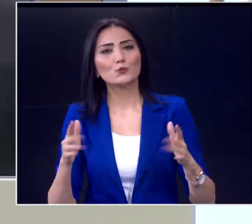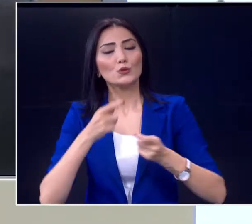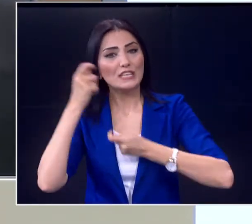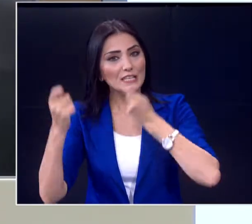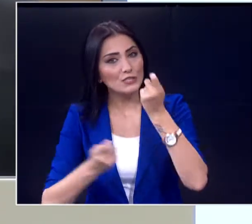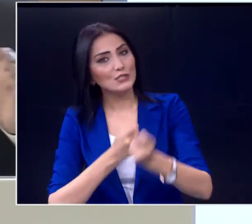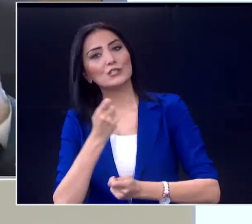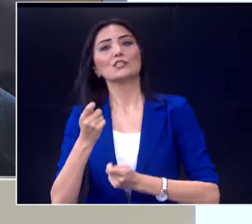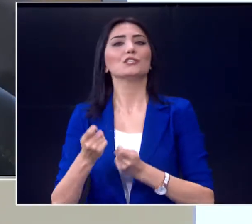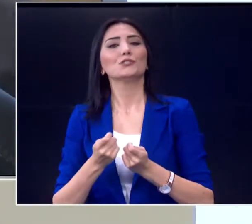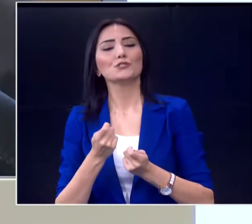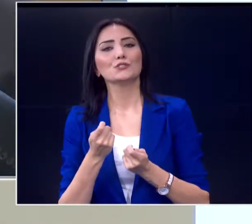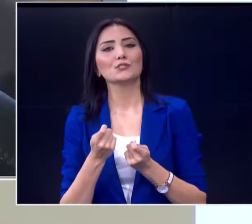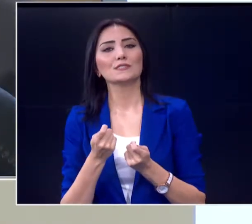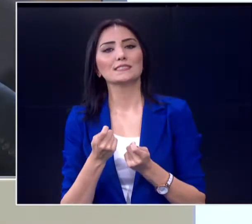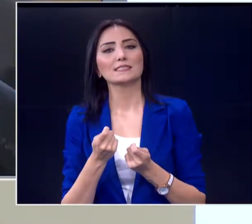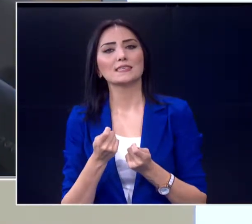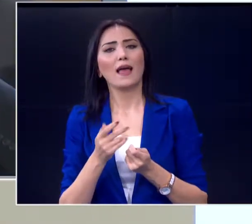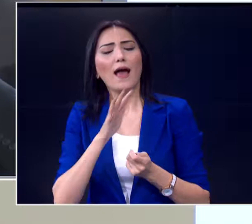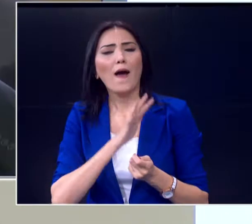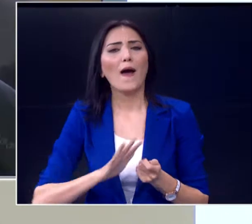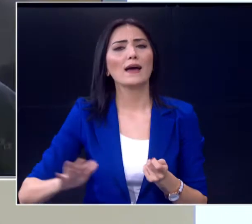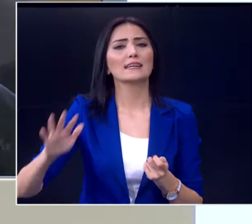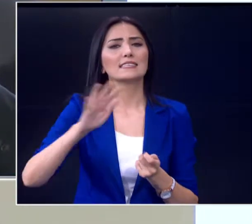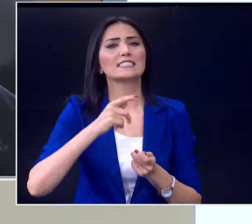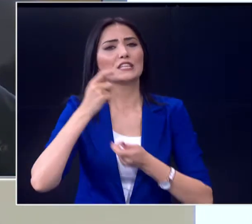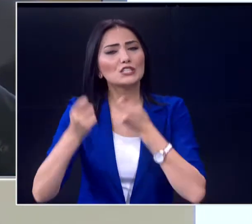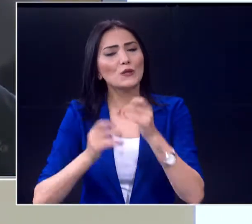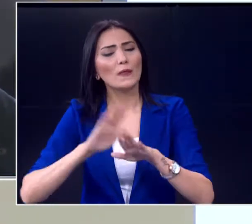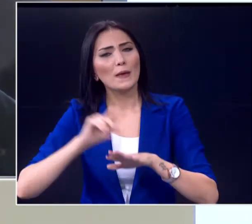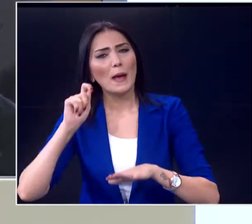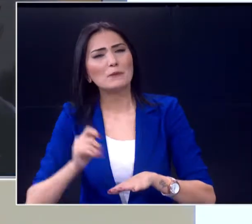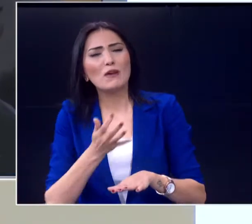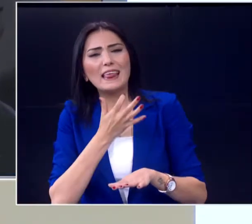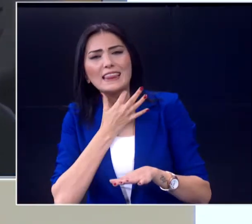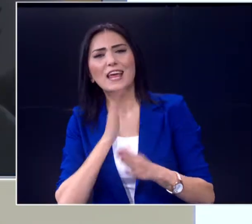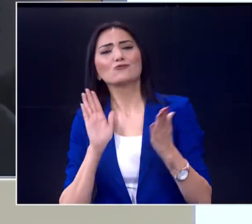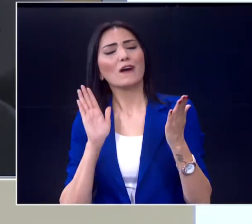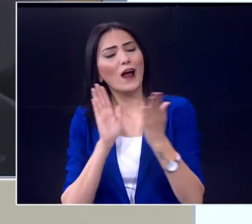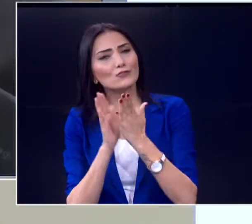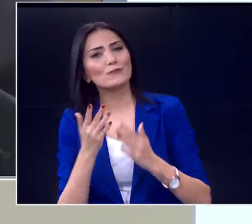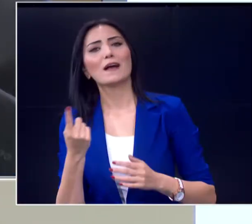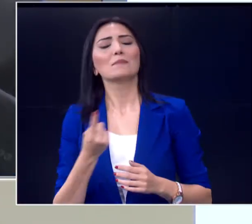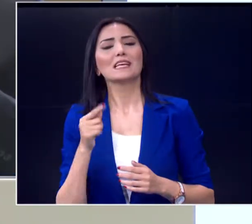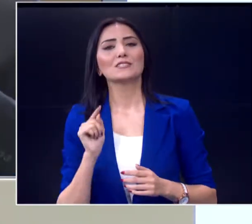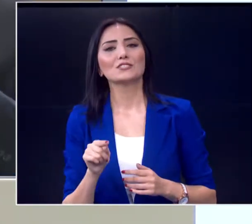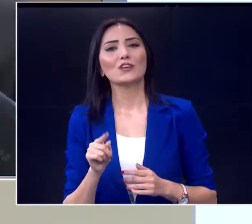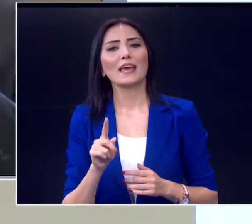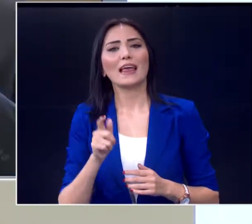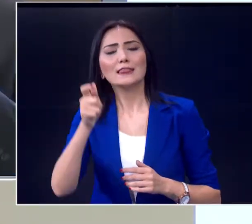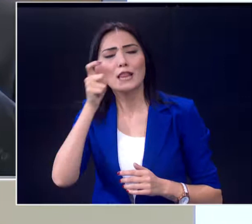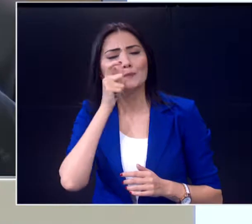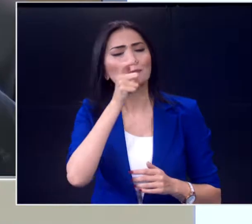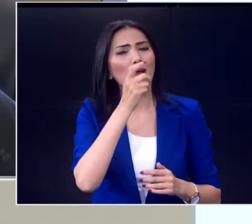iş alemine, herkesin işini görecek, ihtiyacını karşılayacak